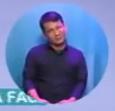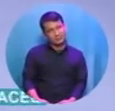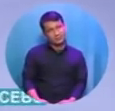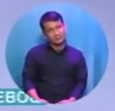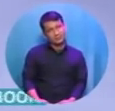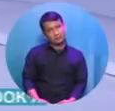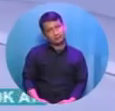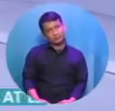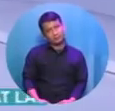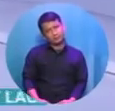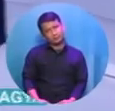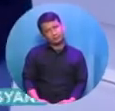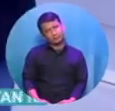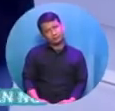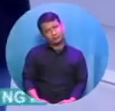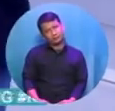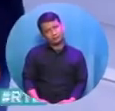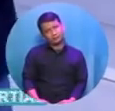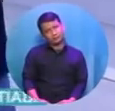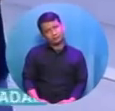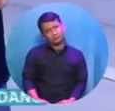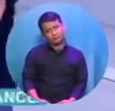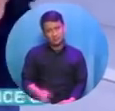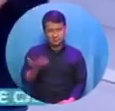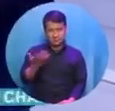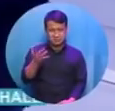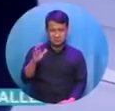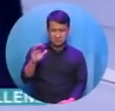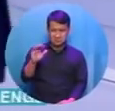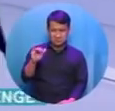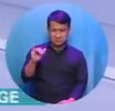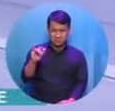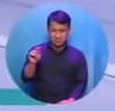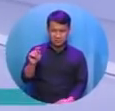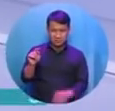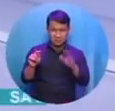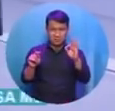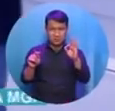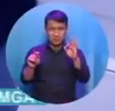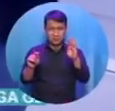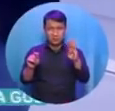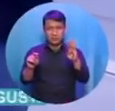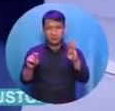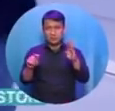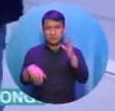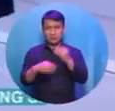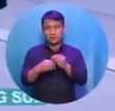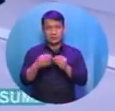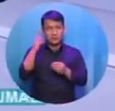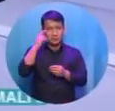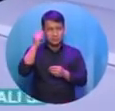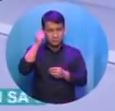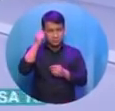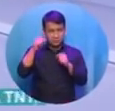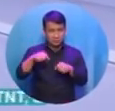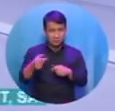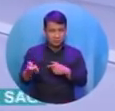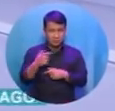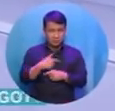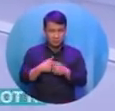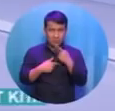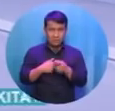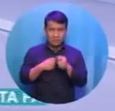okay. Sa mga magandang tawagan, YTO, kung kaya nyong kantahin yung Rapid Tulpo in Action mo, part doon,